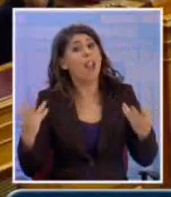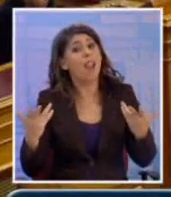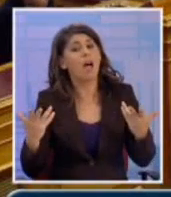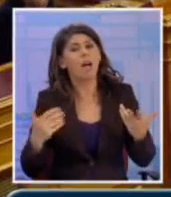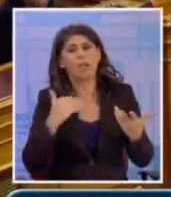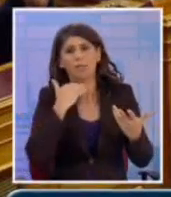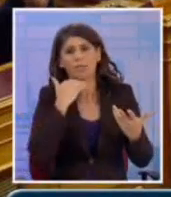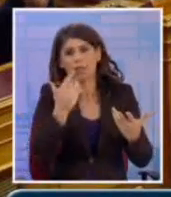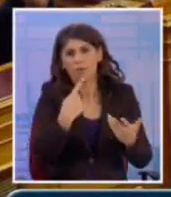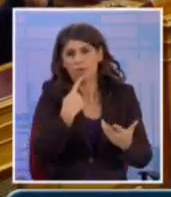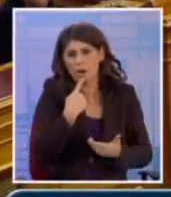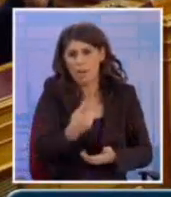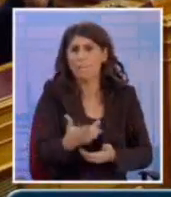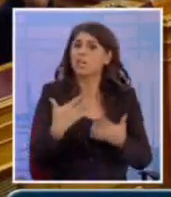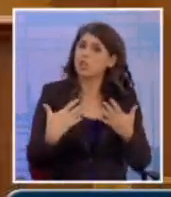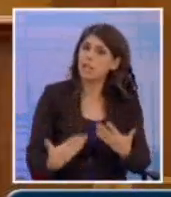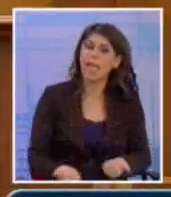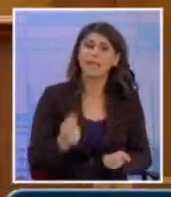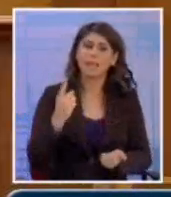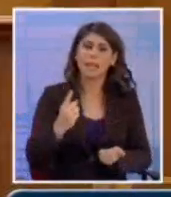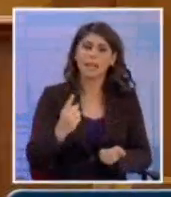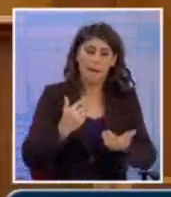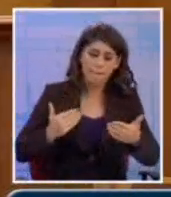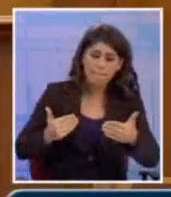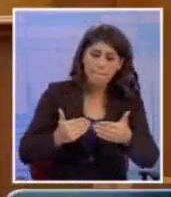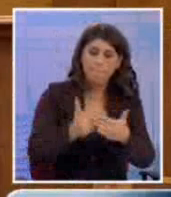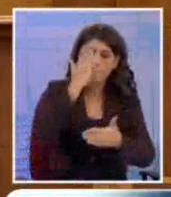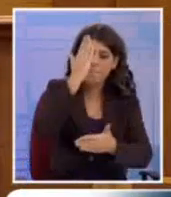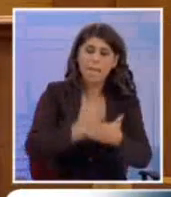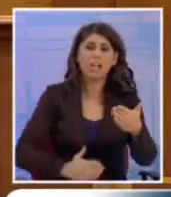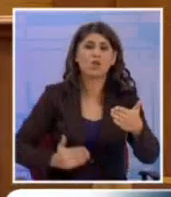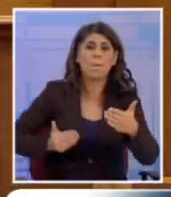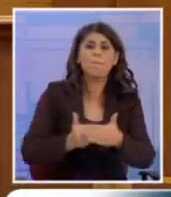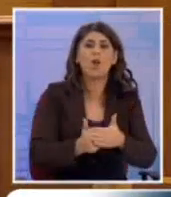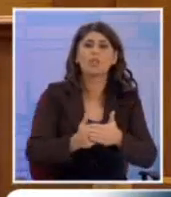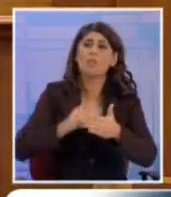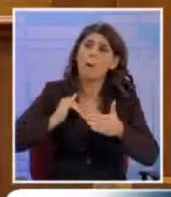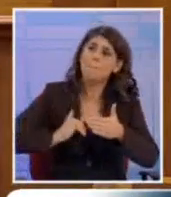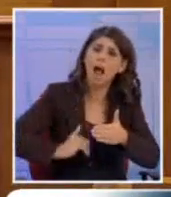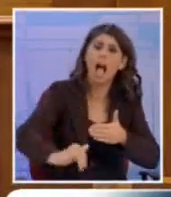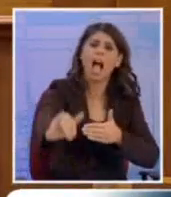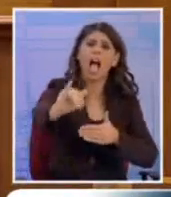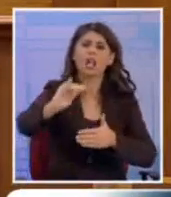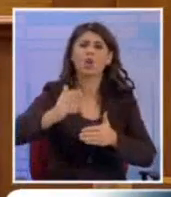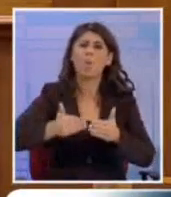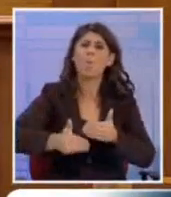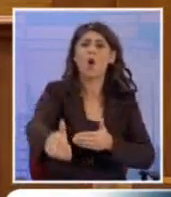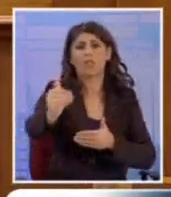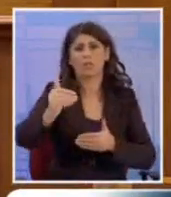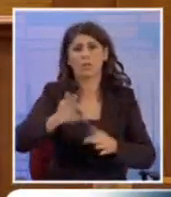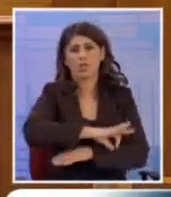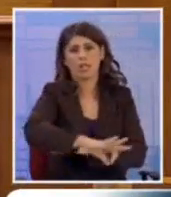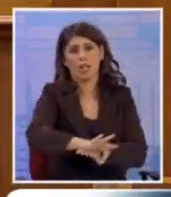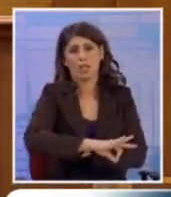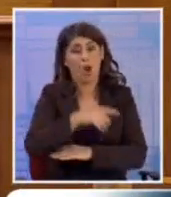να ισχυριστείτε ότι έχετε ένα μεσοπρόθεσμο και μακροπρόθεσμο σχέδιο. Δεν μπορείτε να το ισχυριστείτε